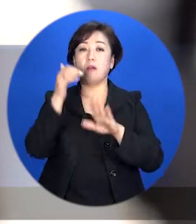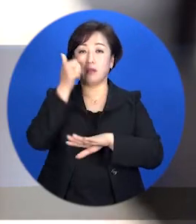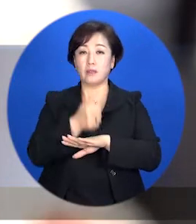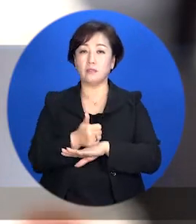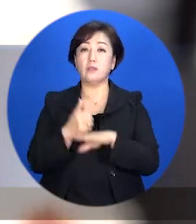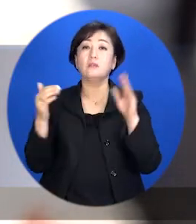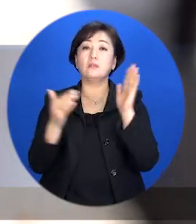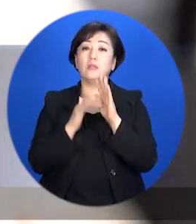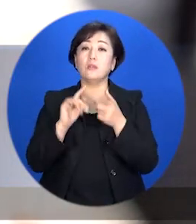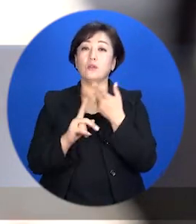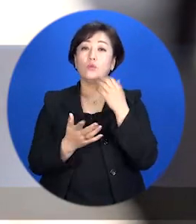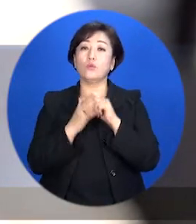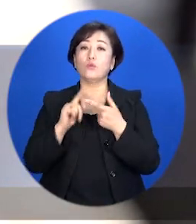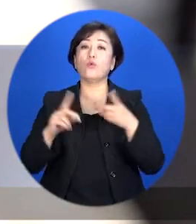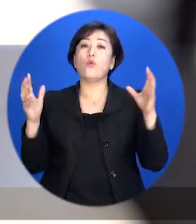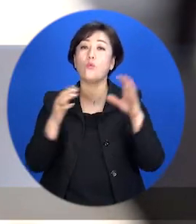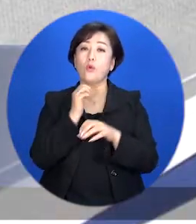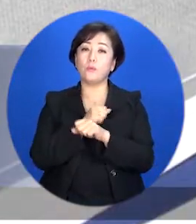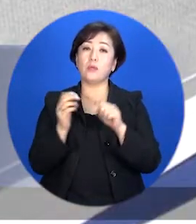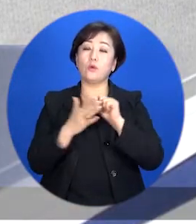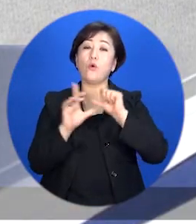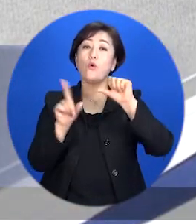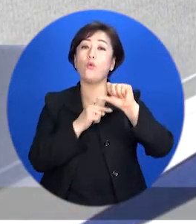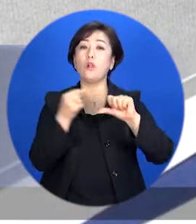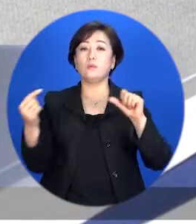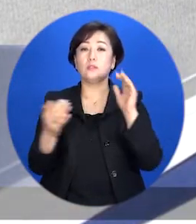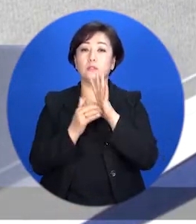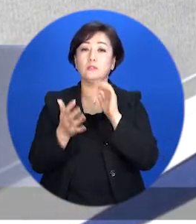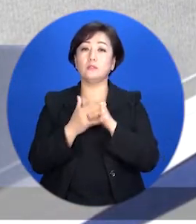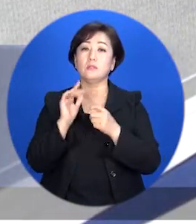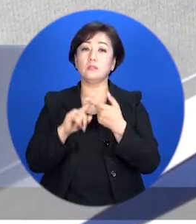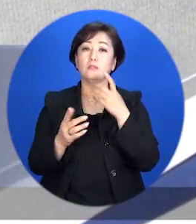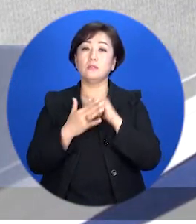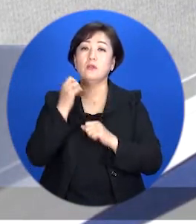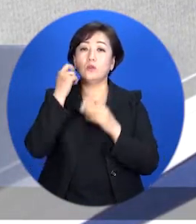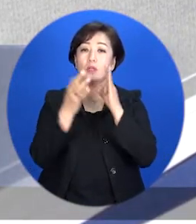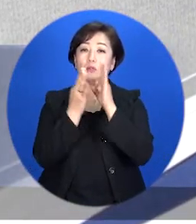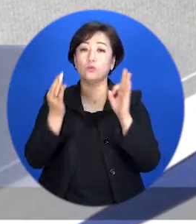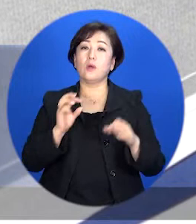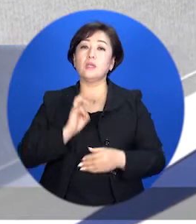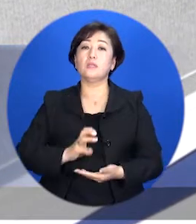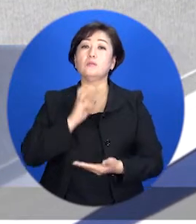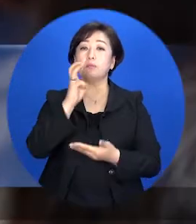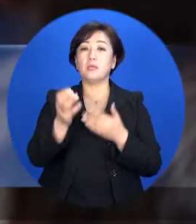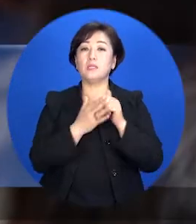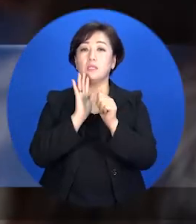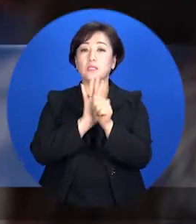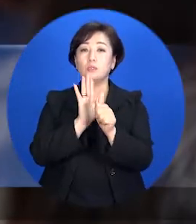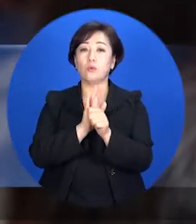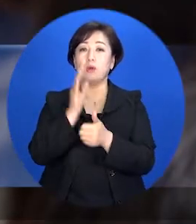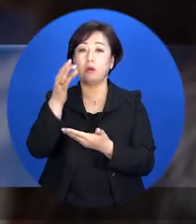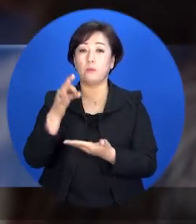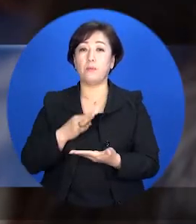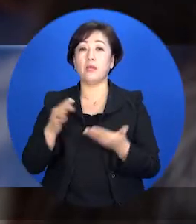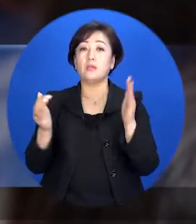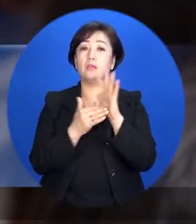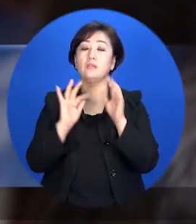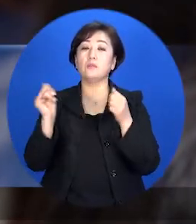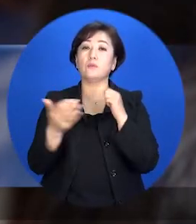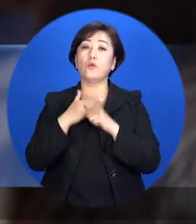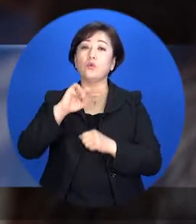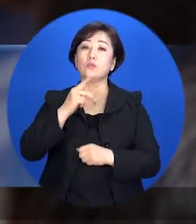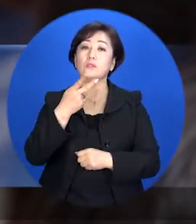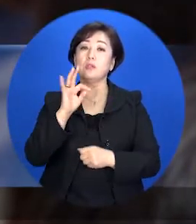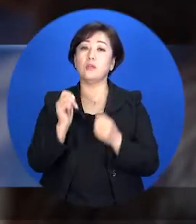선정됐으며, 오리엔테이션을 거쳐 5월부터 최장 6개월간 30만 원씩 지원금을 지급받게 됩니다. 송초로